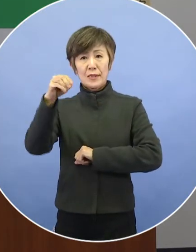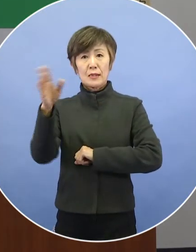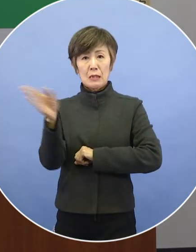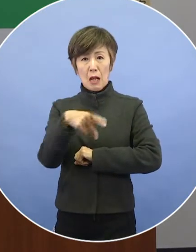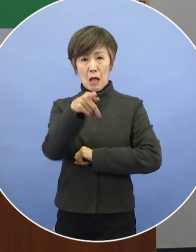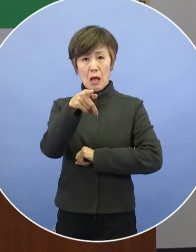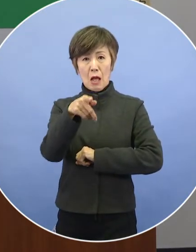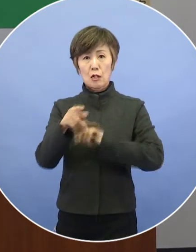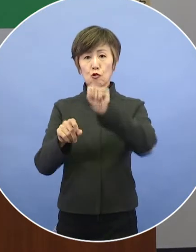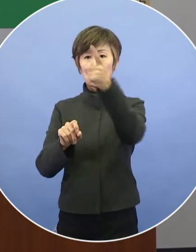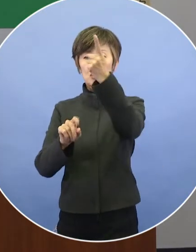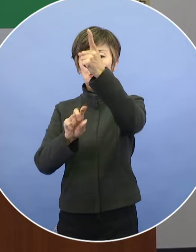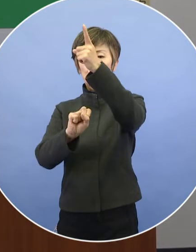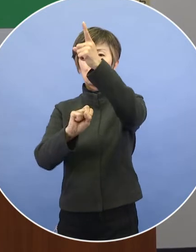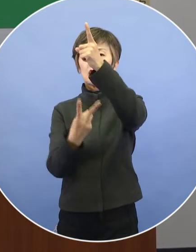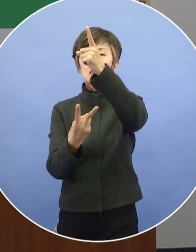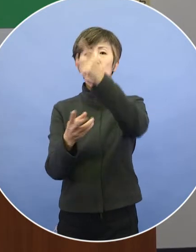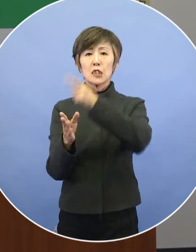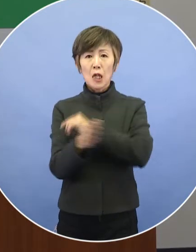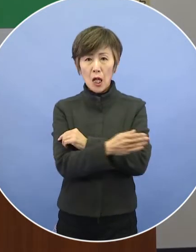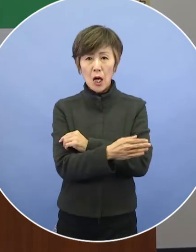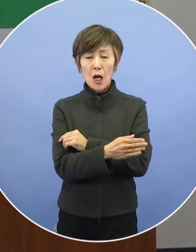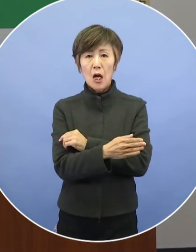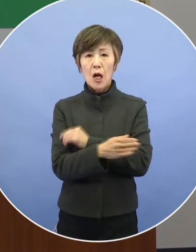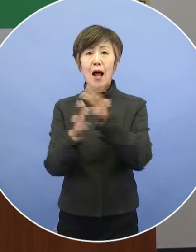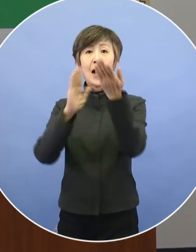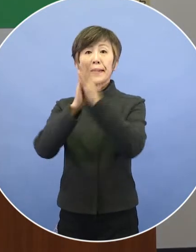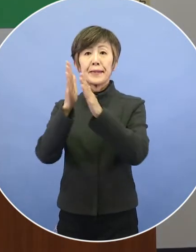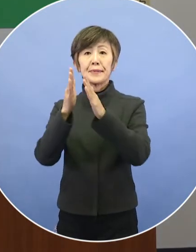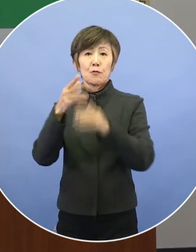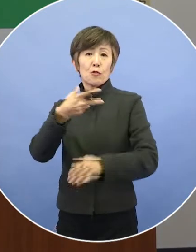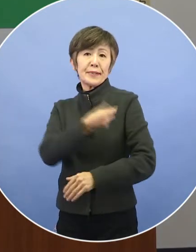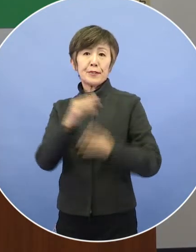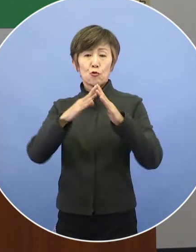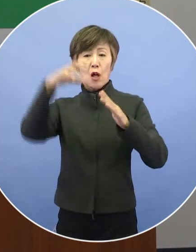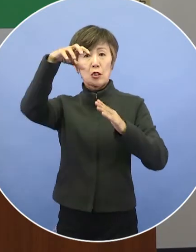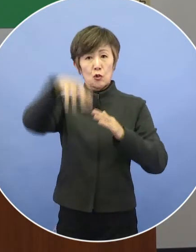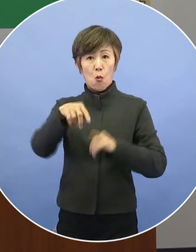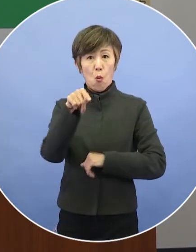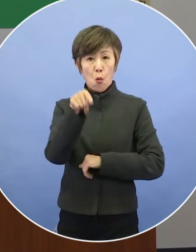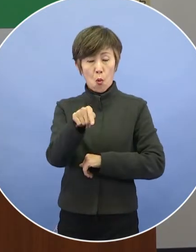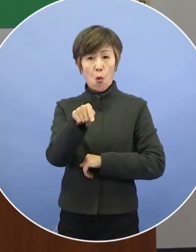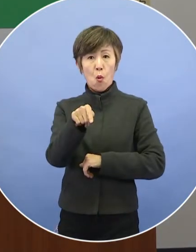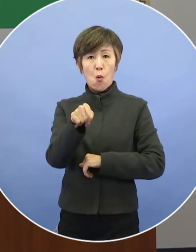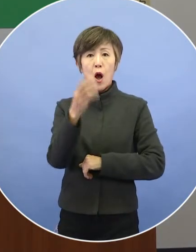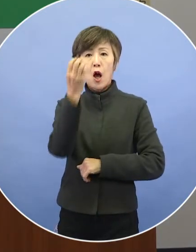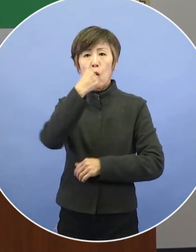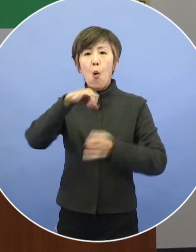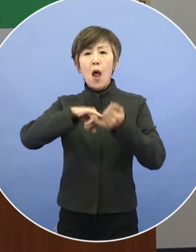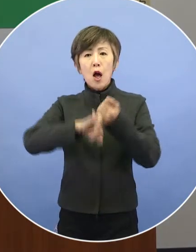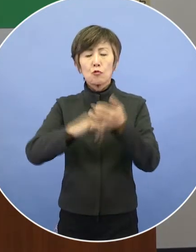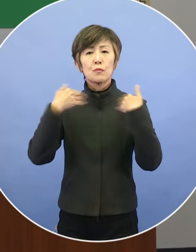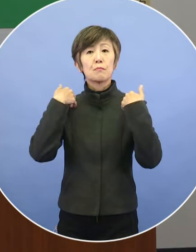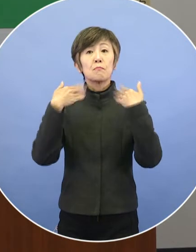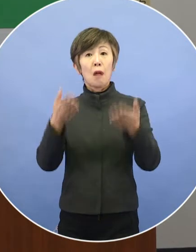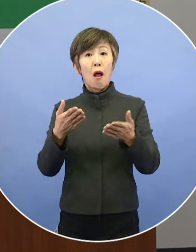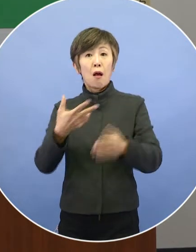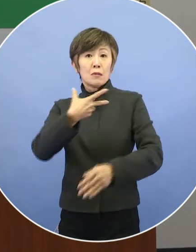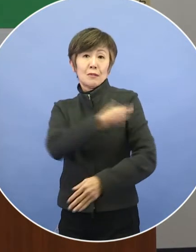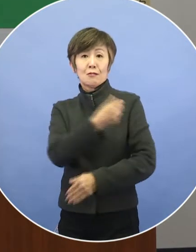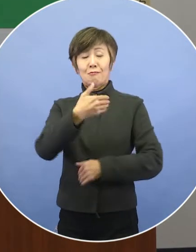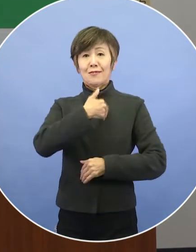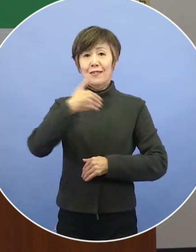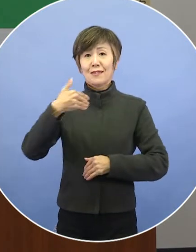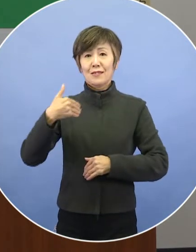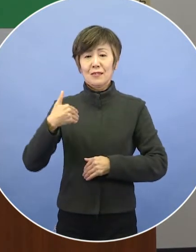ですけれどもすでに11月12日からですね県の接種会場におきましては予約なしで接種が